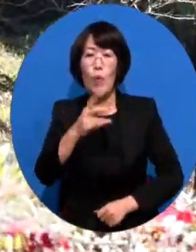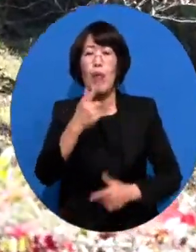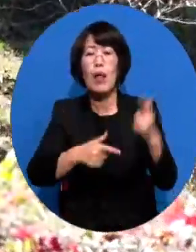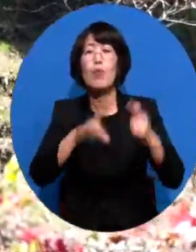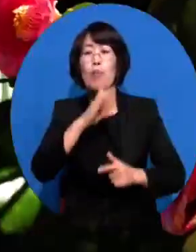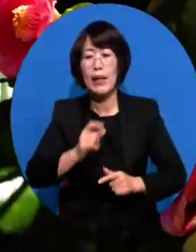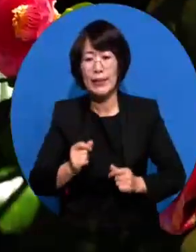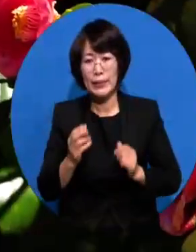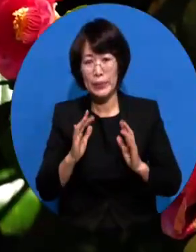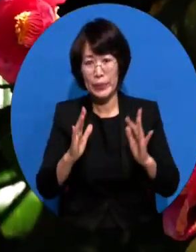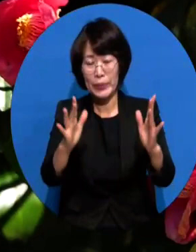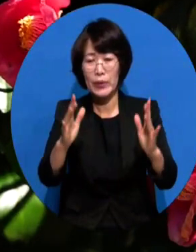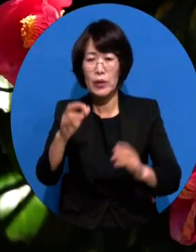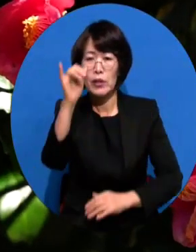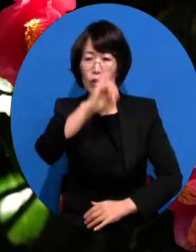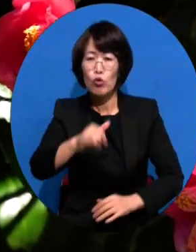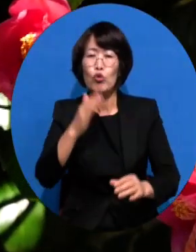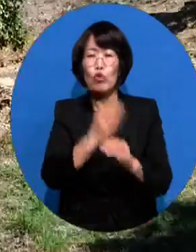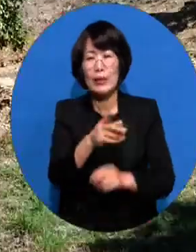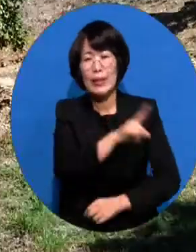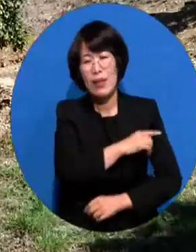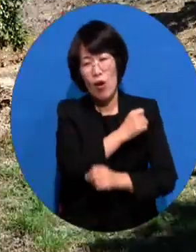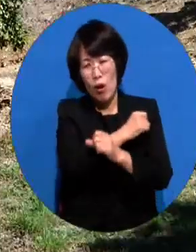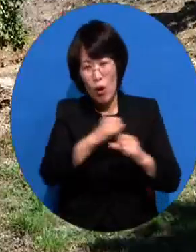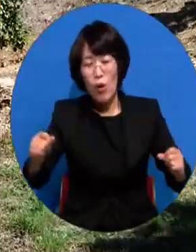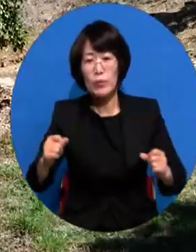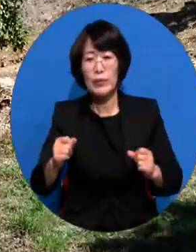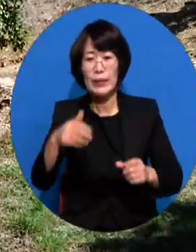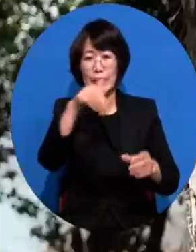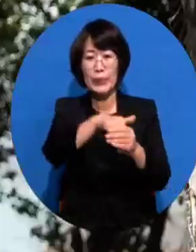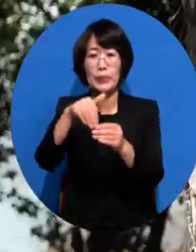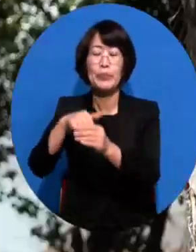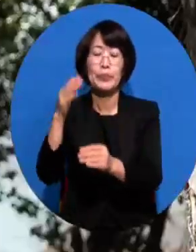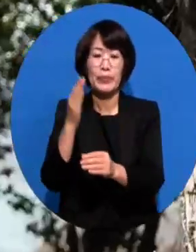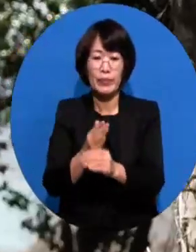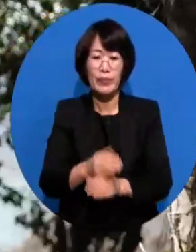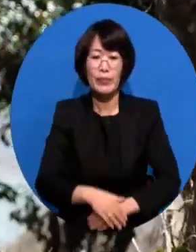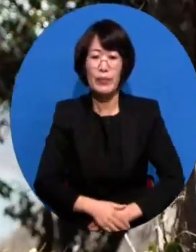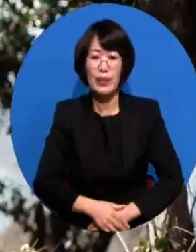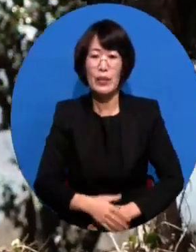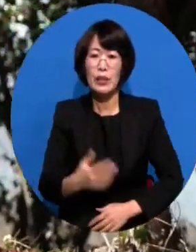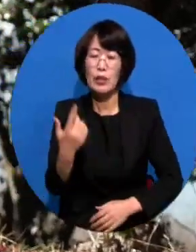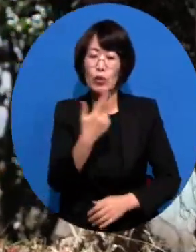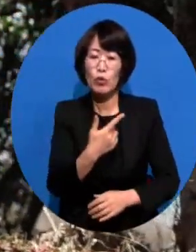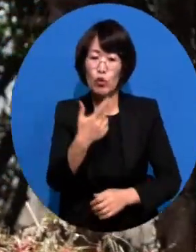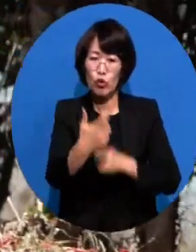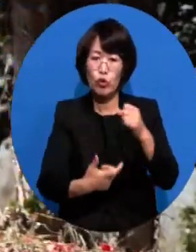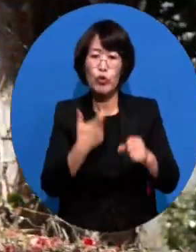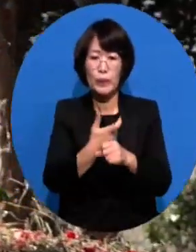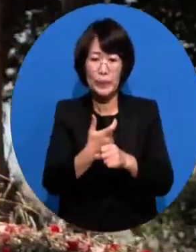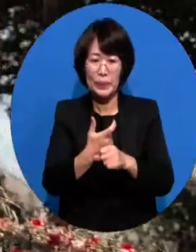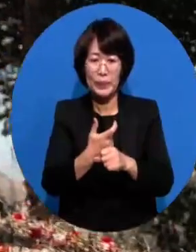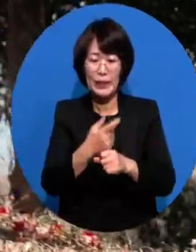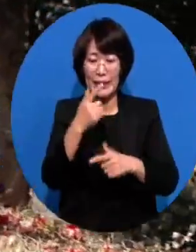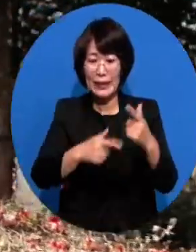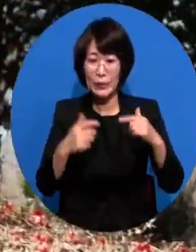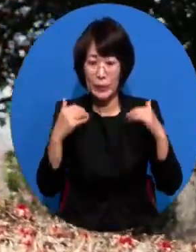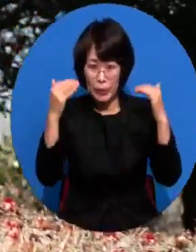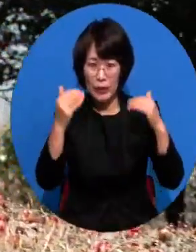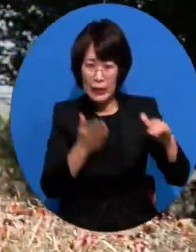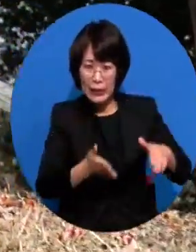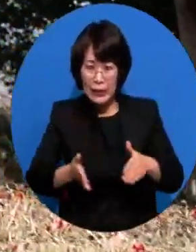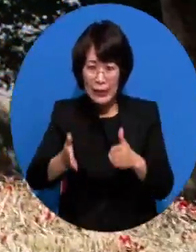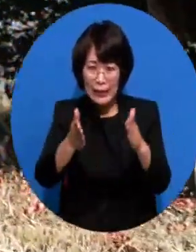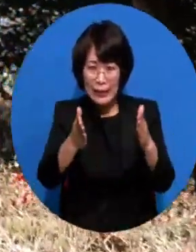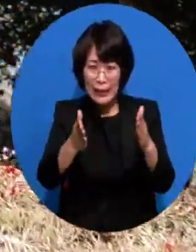있는데요. 전국에서 가장 큰 동백 자생지로 꼽힙니다. 이곳은 60년 된 동백나무 자생지인데요. 길을 걷다